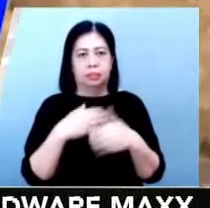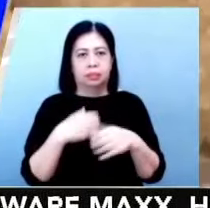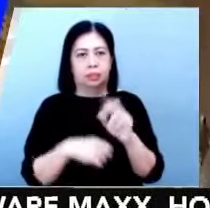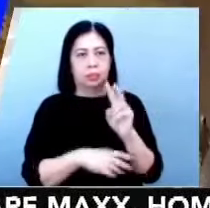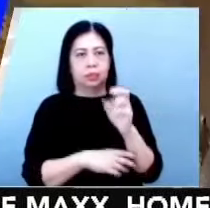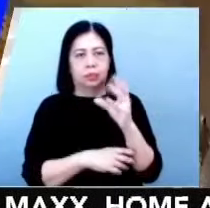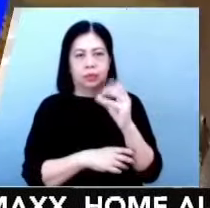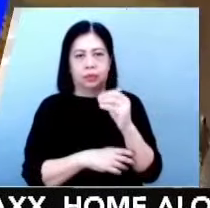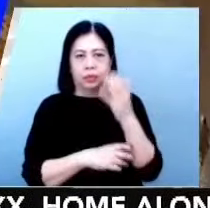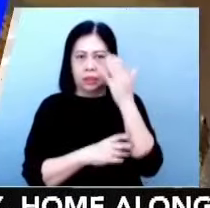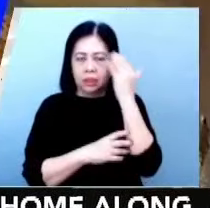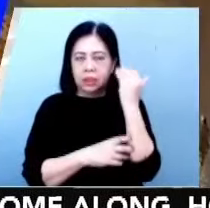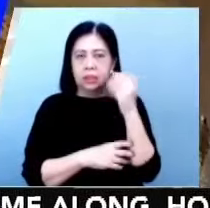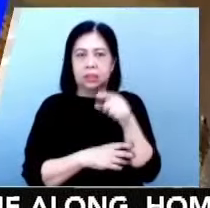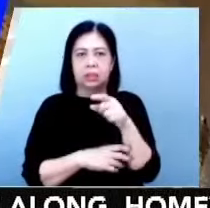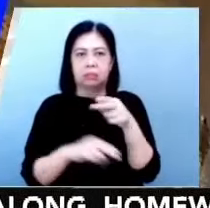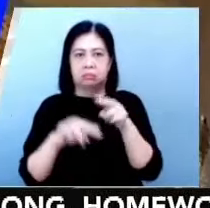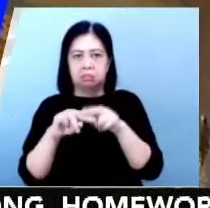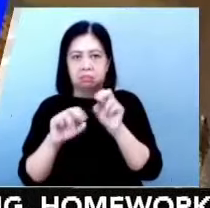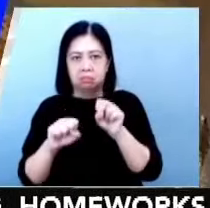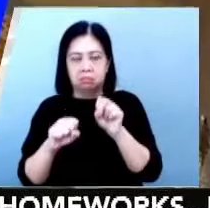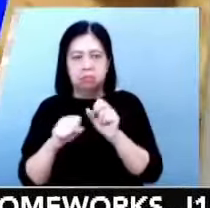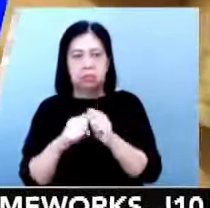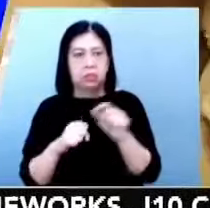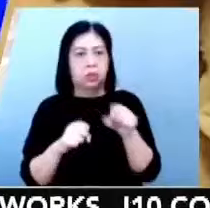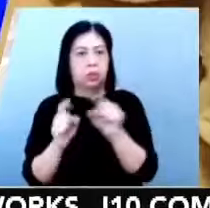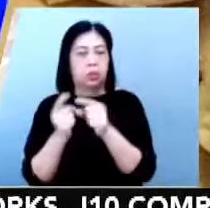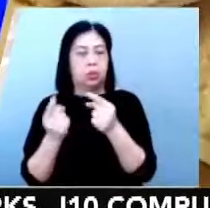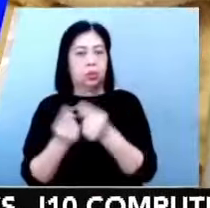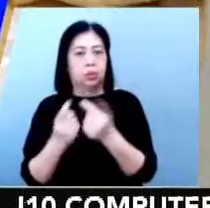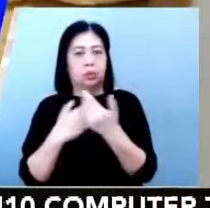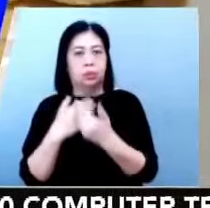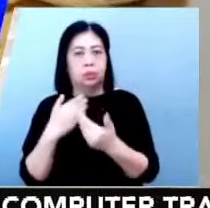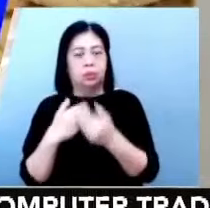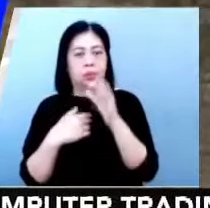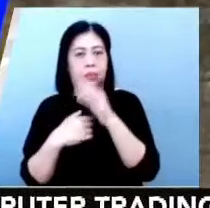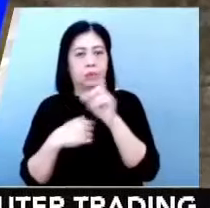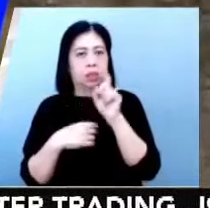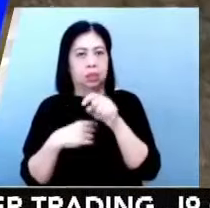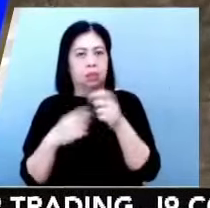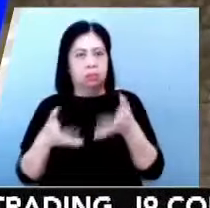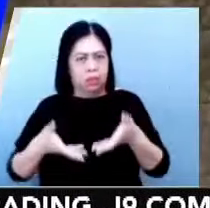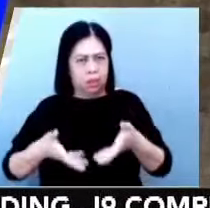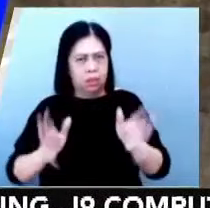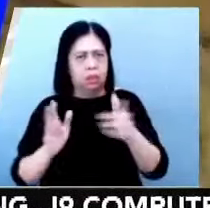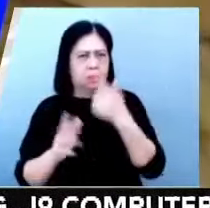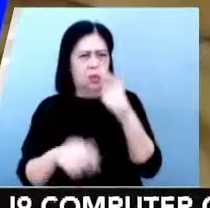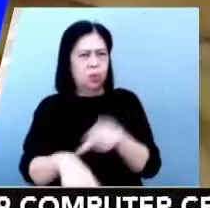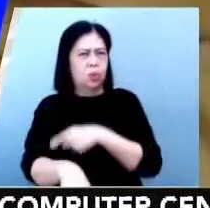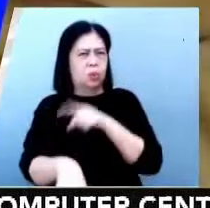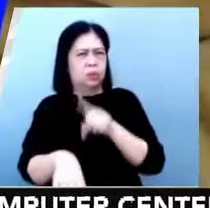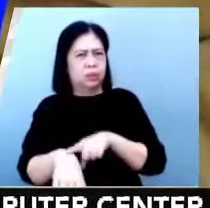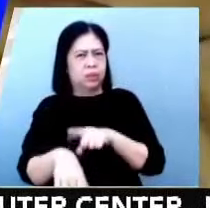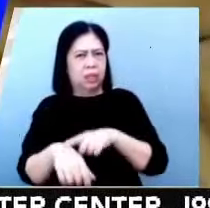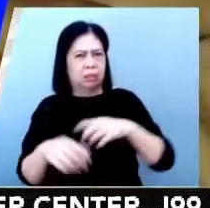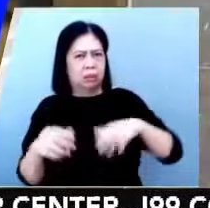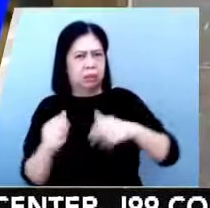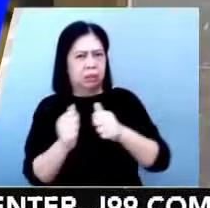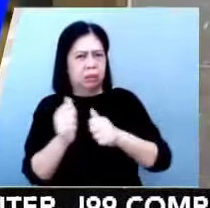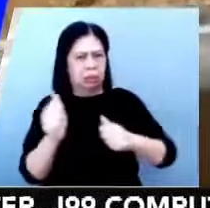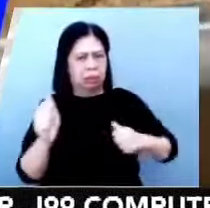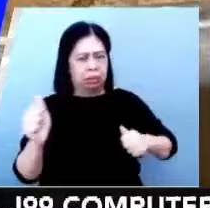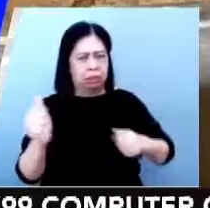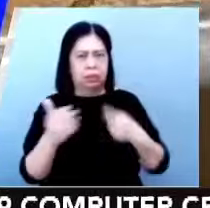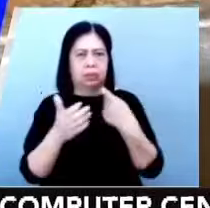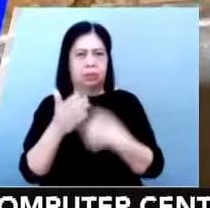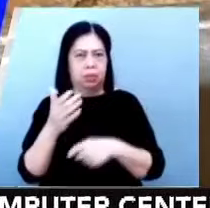hiling nila. Para sa grupong panaderong Pilipino, dapat ang pagbigyan ito dahil matagal nang napag-iwanan ang presyo ng